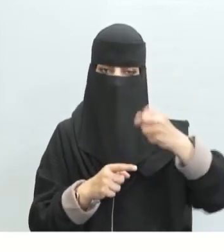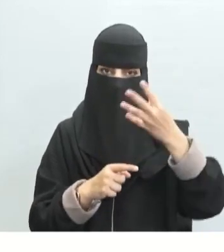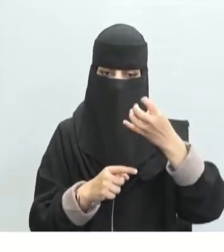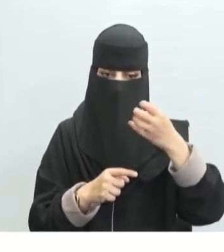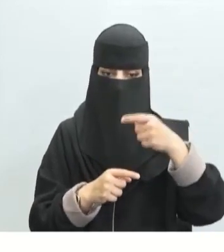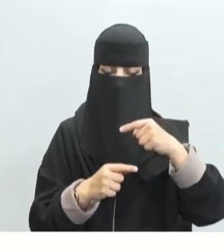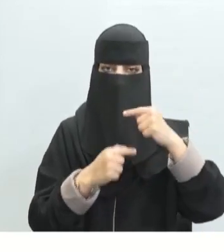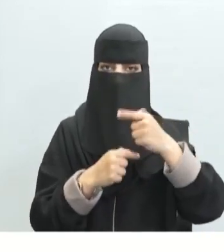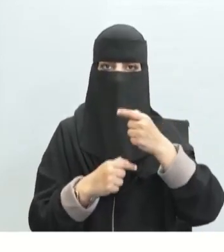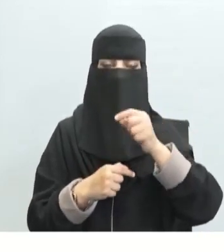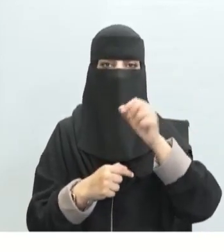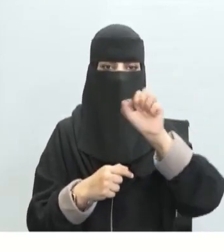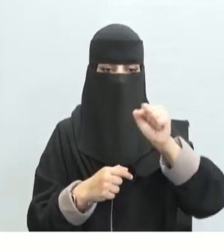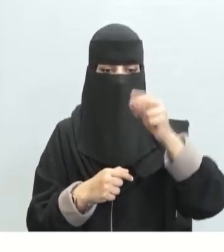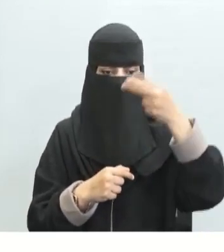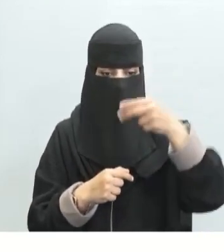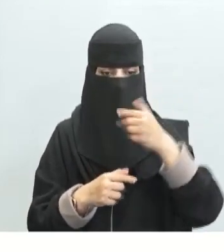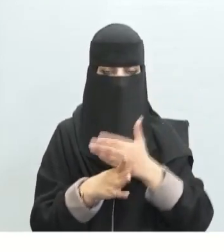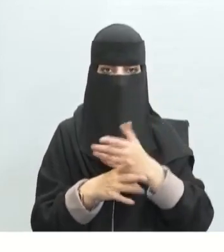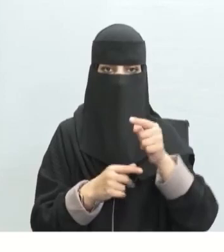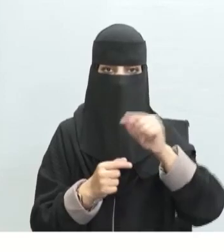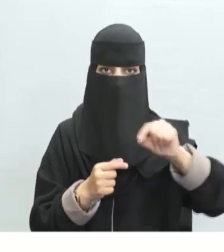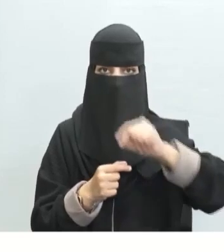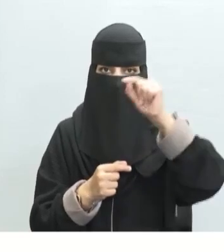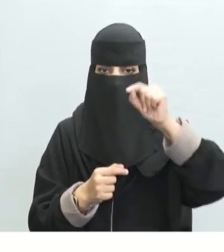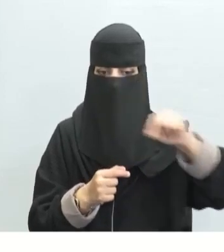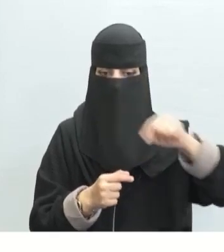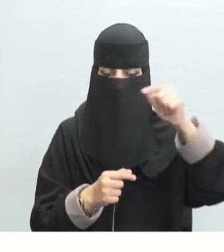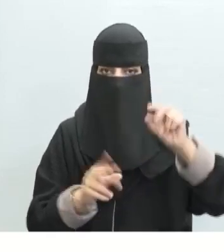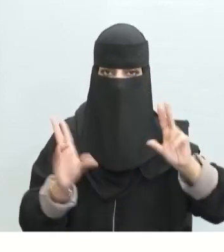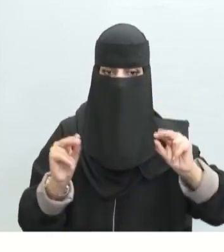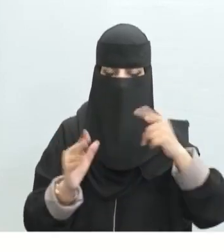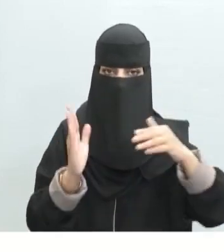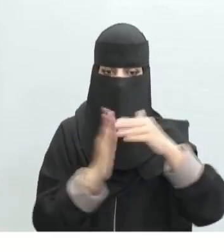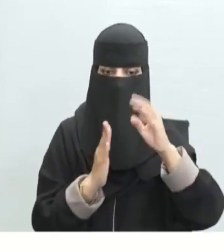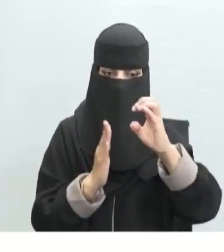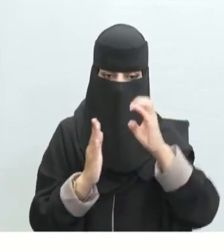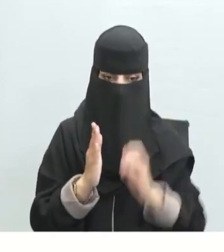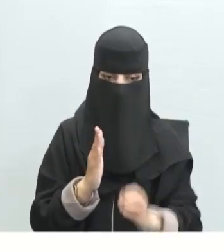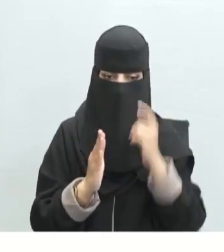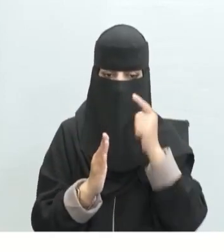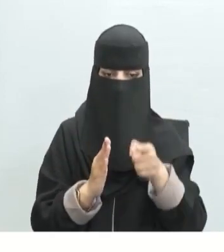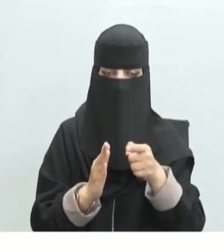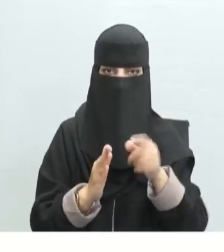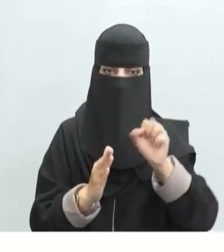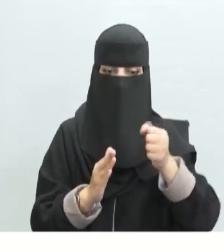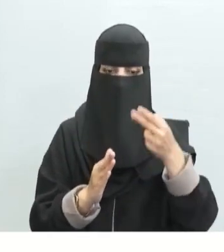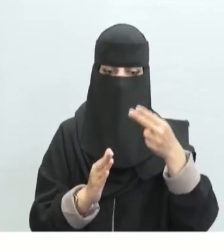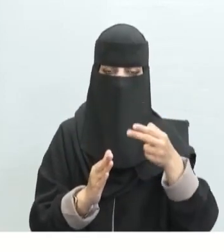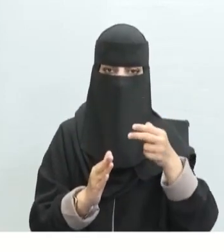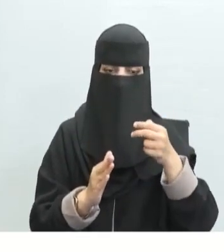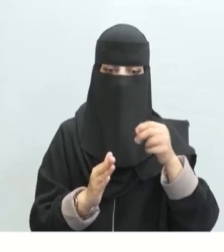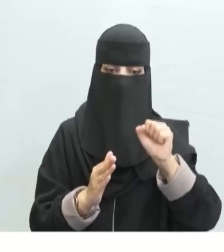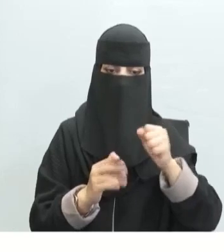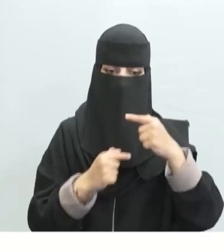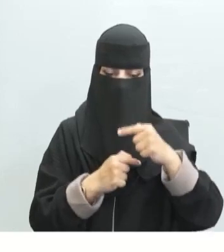58 تساوي اي تربيع اب اخذ جذر الطرفين حتى اوجد قيمه الاي اللي هي تعطيني